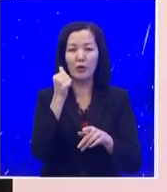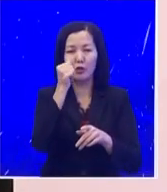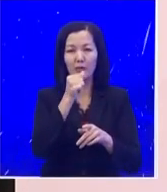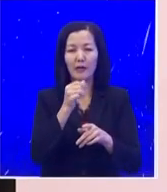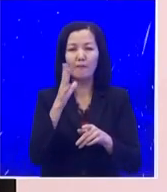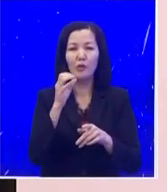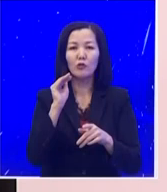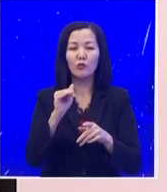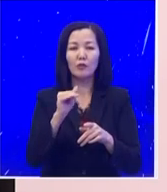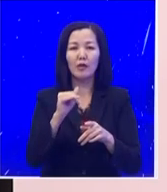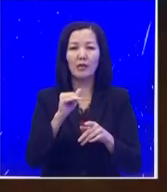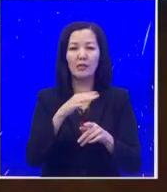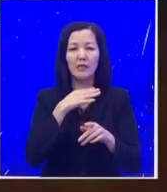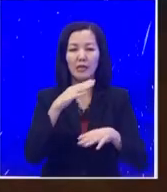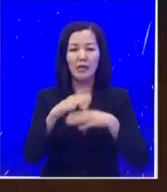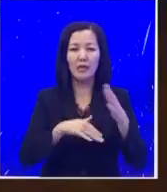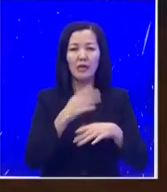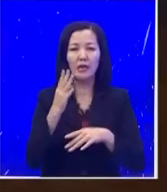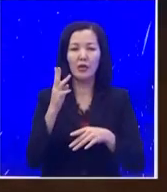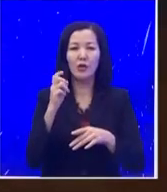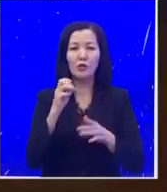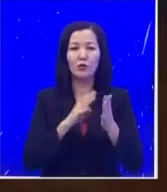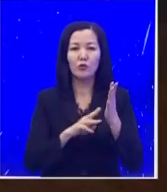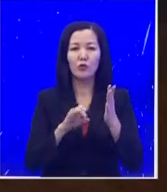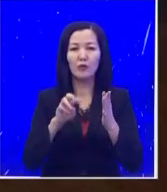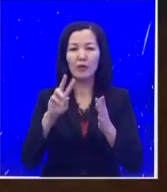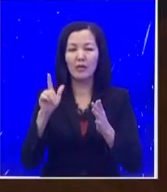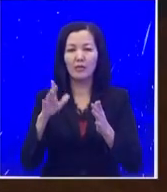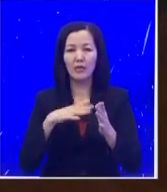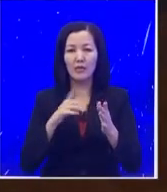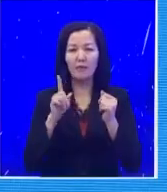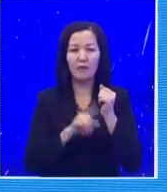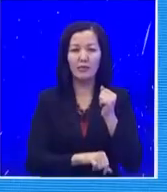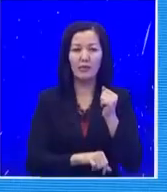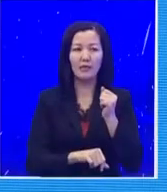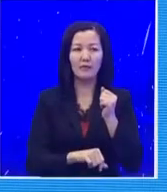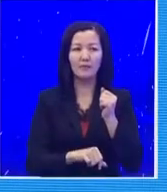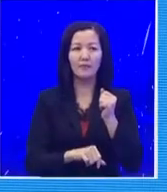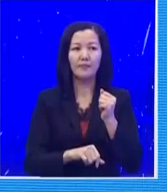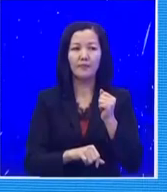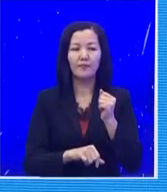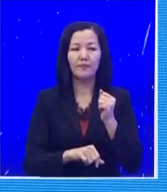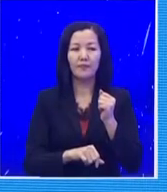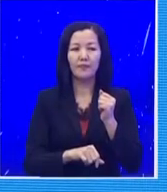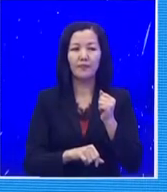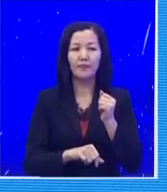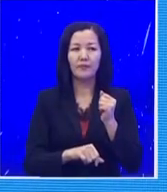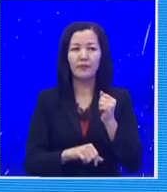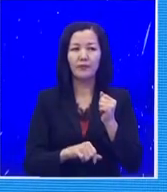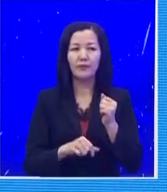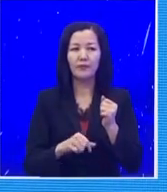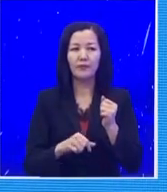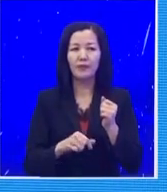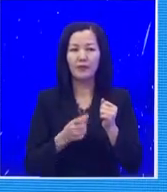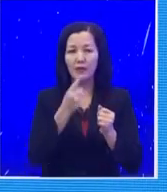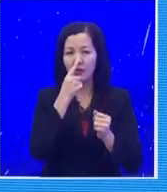қара өңдейді. Инвестициясы 190 миллиард теңге. Ал соңғысы... Бұлай қаршы болмайды ол жерде деп